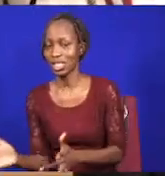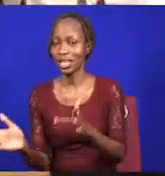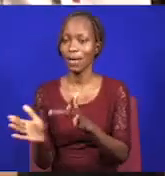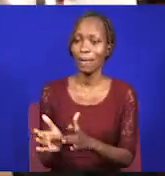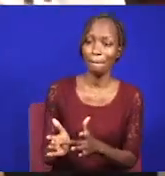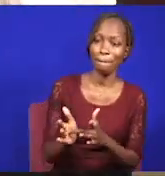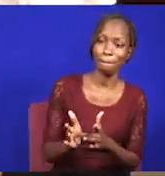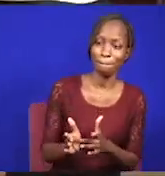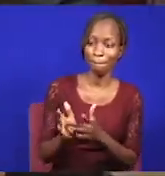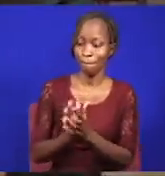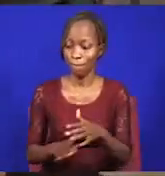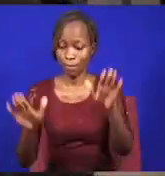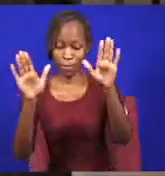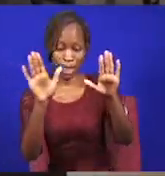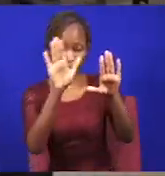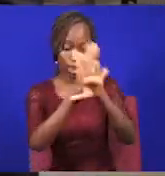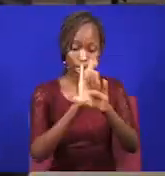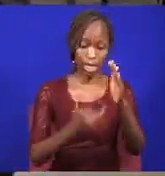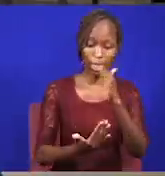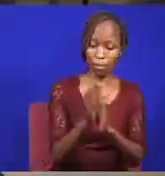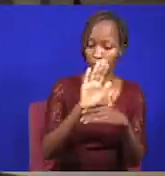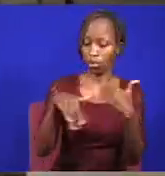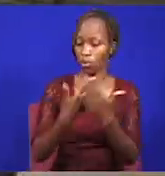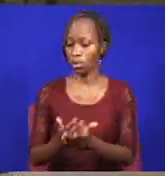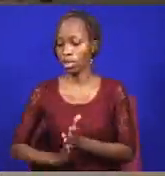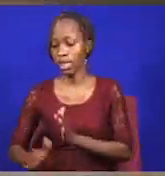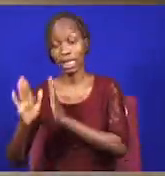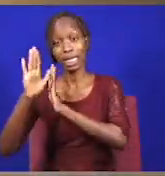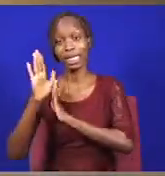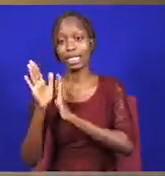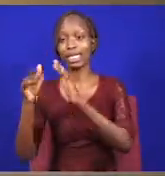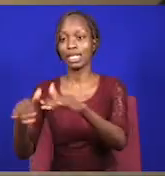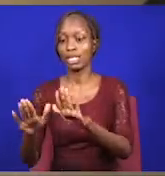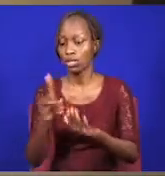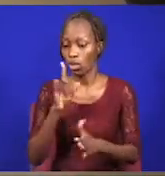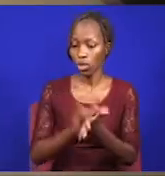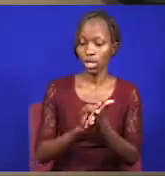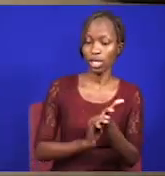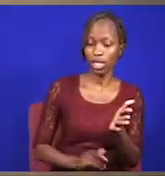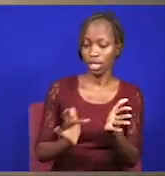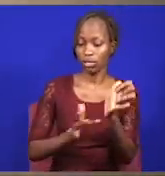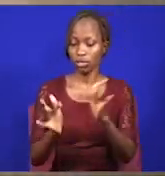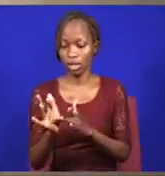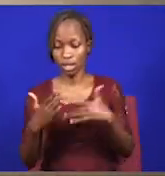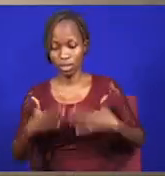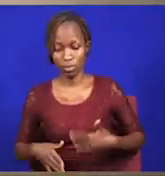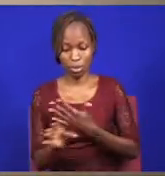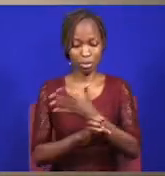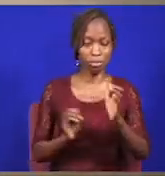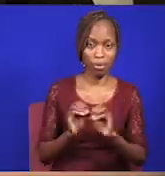Usiku mchana walilinda asije akabebwa Yesu.